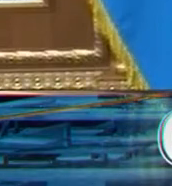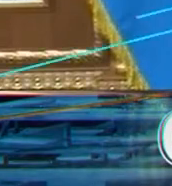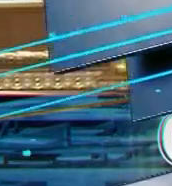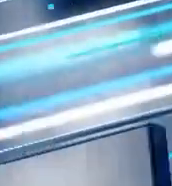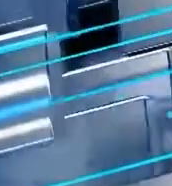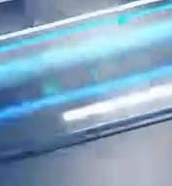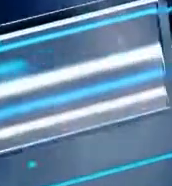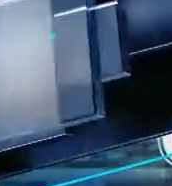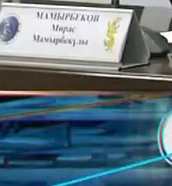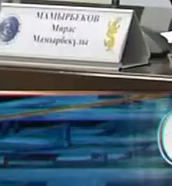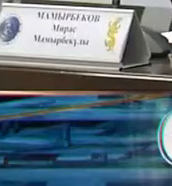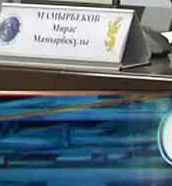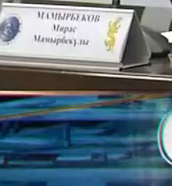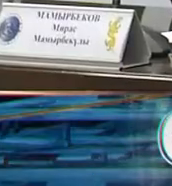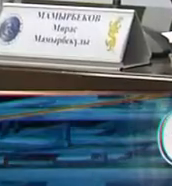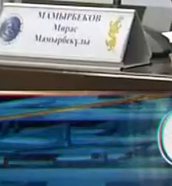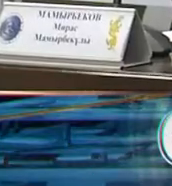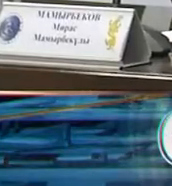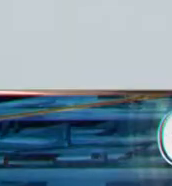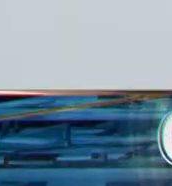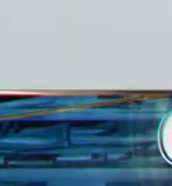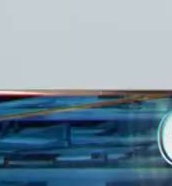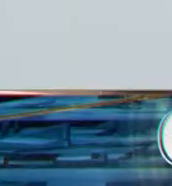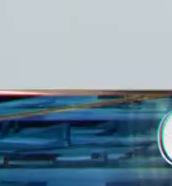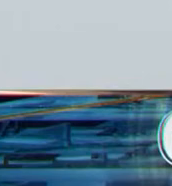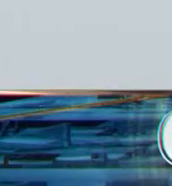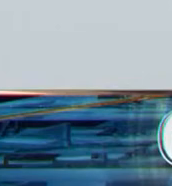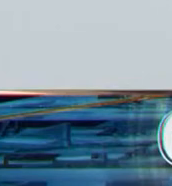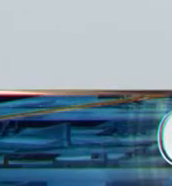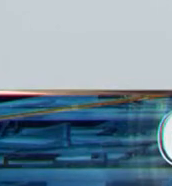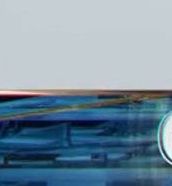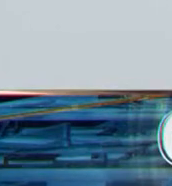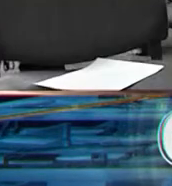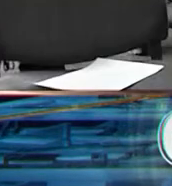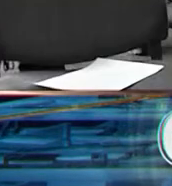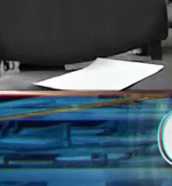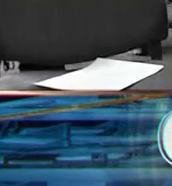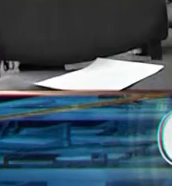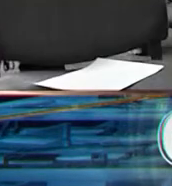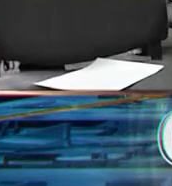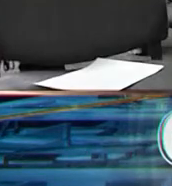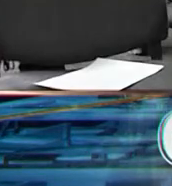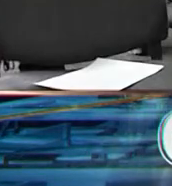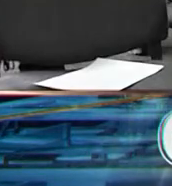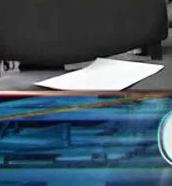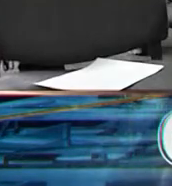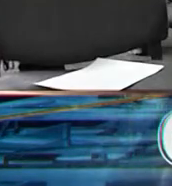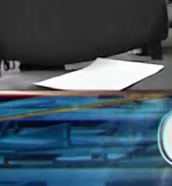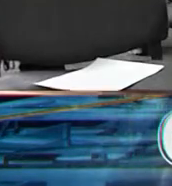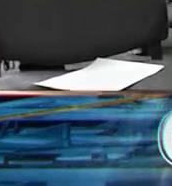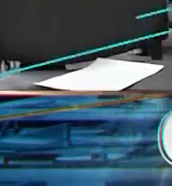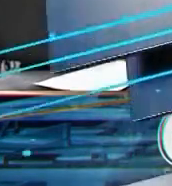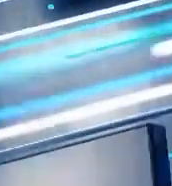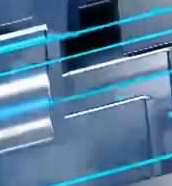коронавирусом. Акимат уполномочен заявить, в Алматинской области подтвержденных случаев заражения вирусом COVID-19